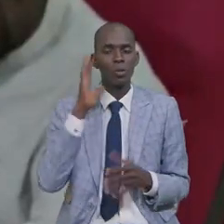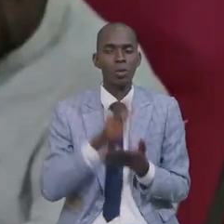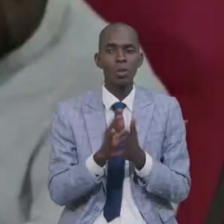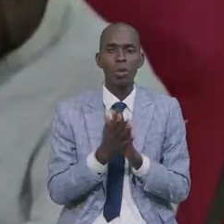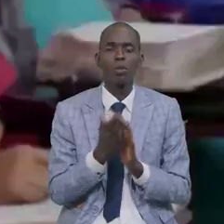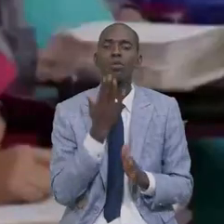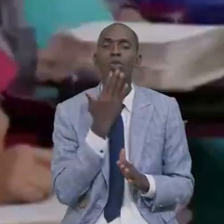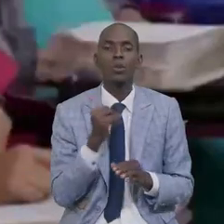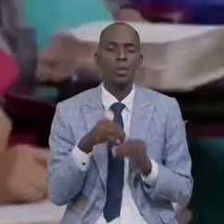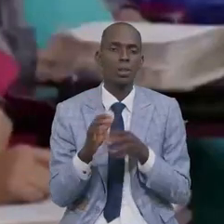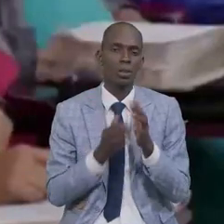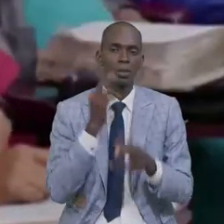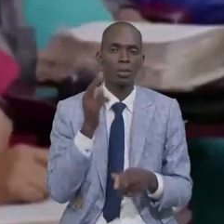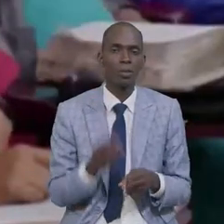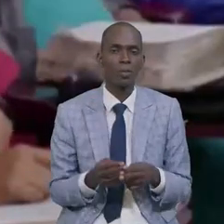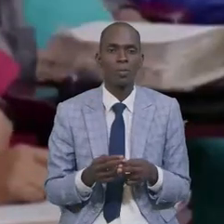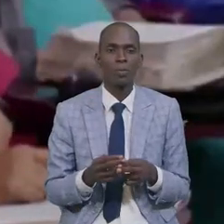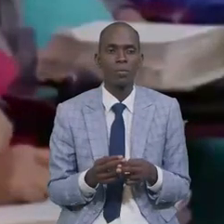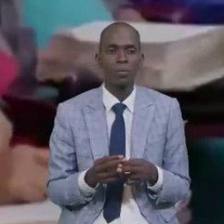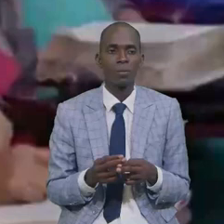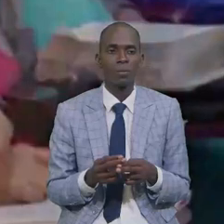Tout sera doux au nom de Jésus.